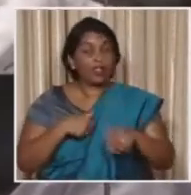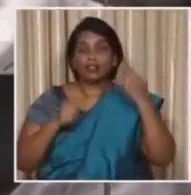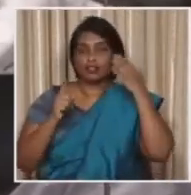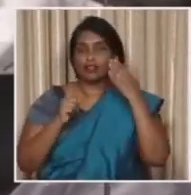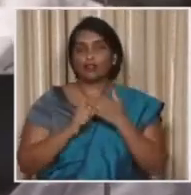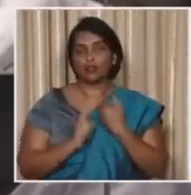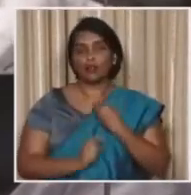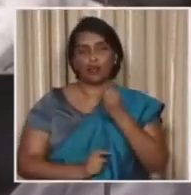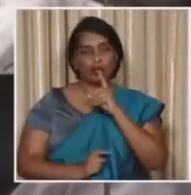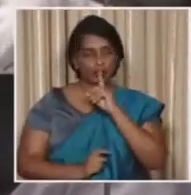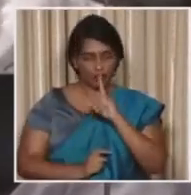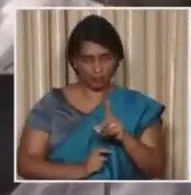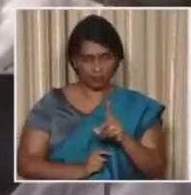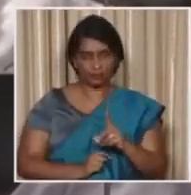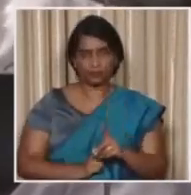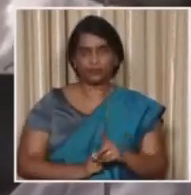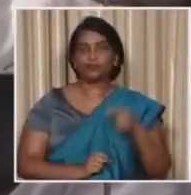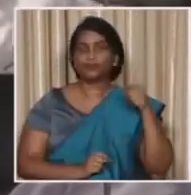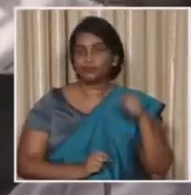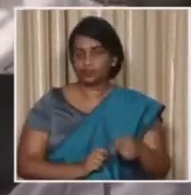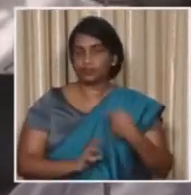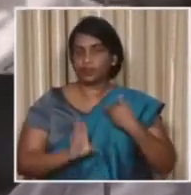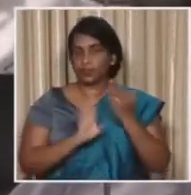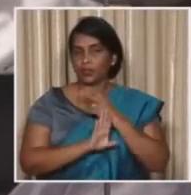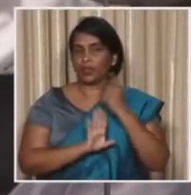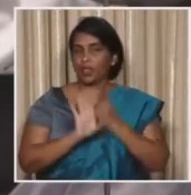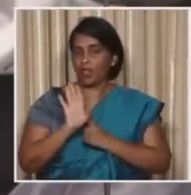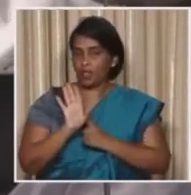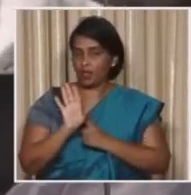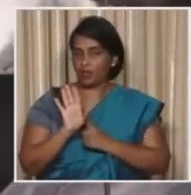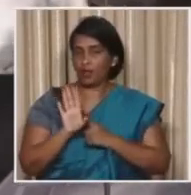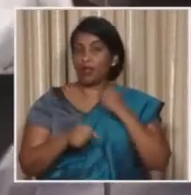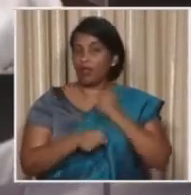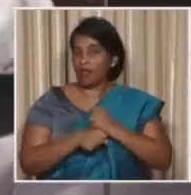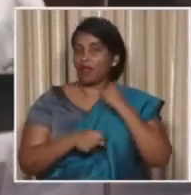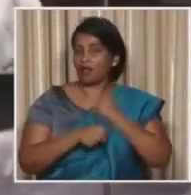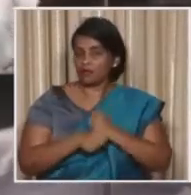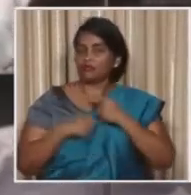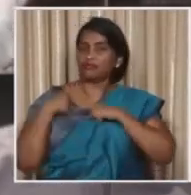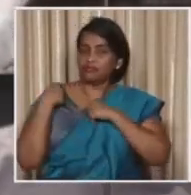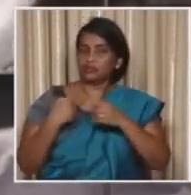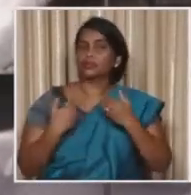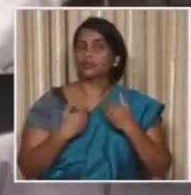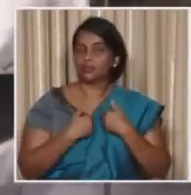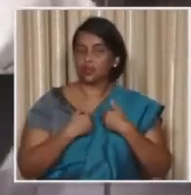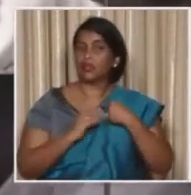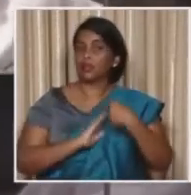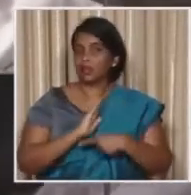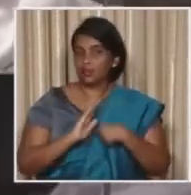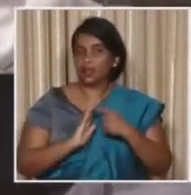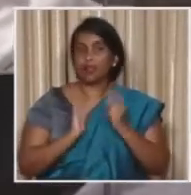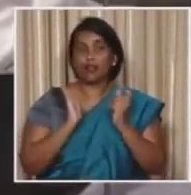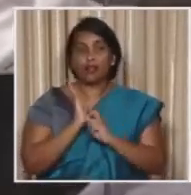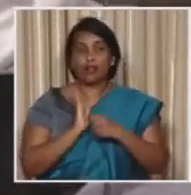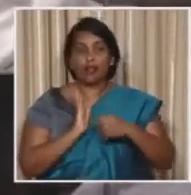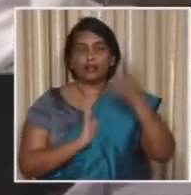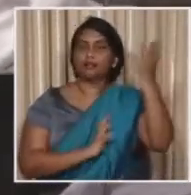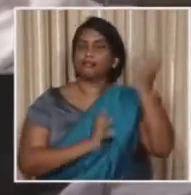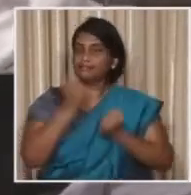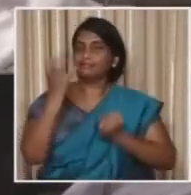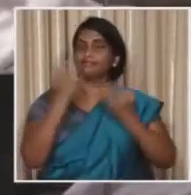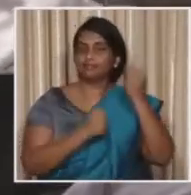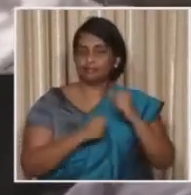මම පොඩ්ඩක් කියලා පටන් ගන්නම්. අපේ පහුගිය අවුරුදු ආණ්ඩු ගණනාවක් තිස්සේම අපේ රටේ ණය ගැනීම පුරුද්දක් කියලා